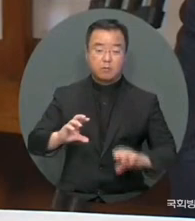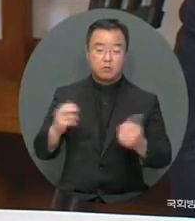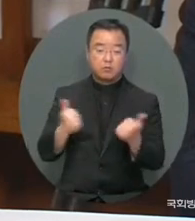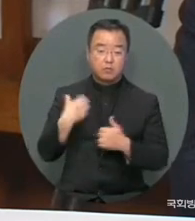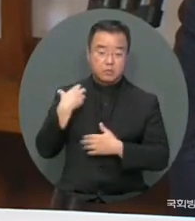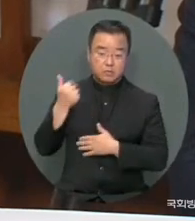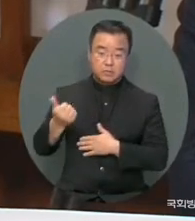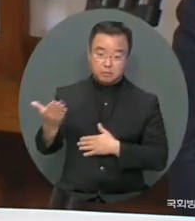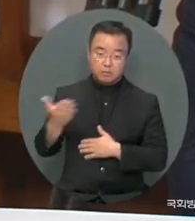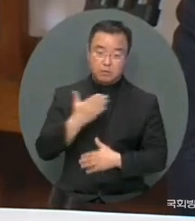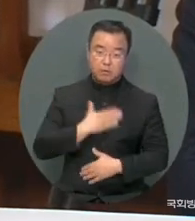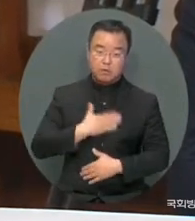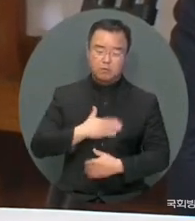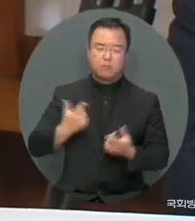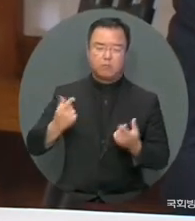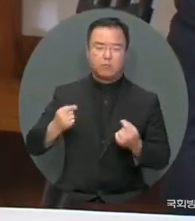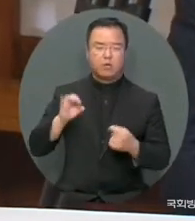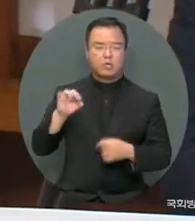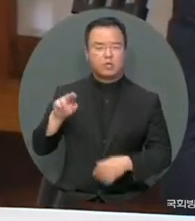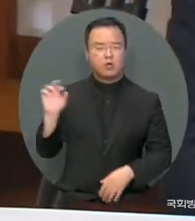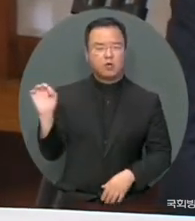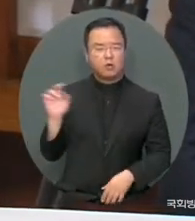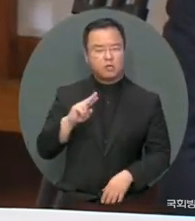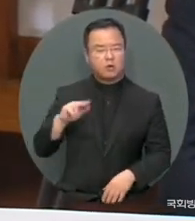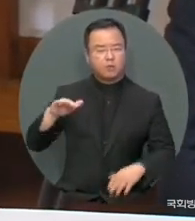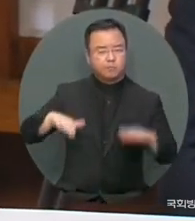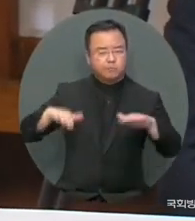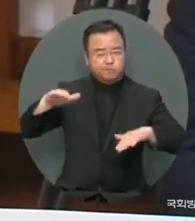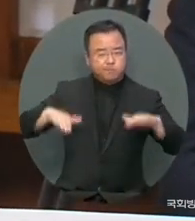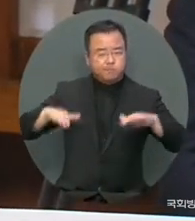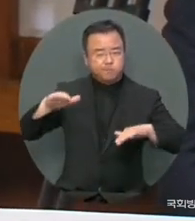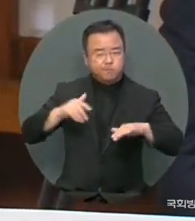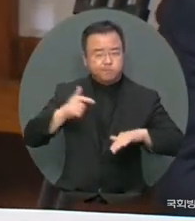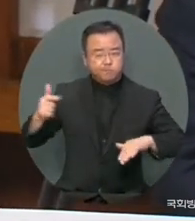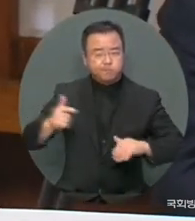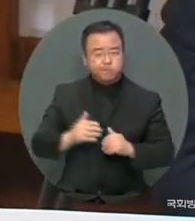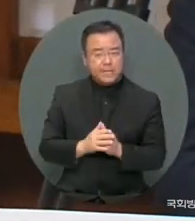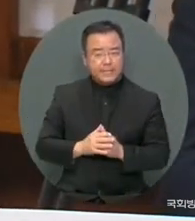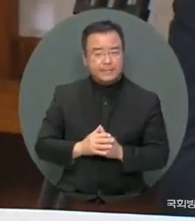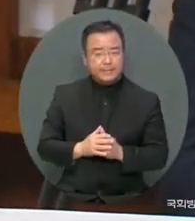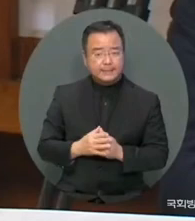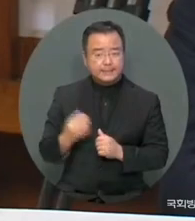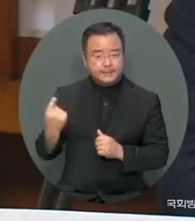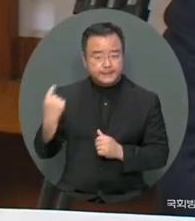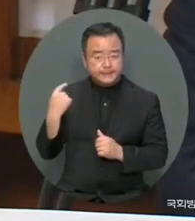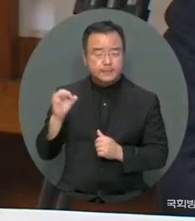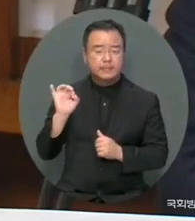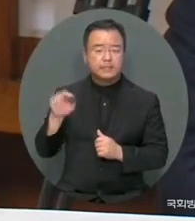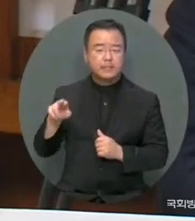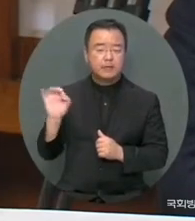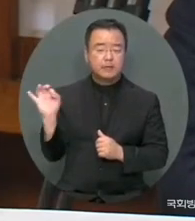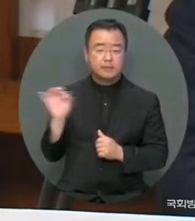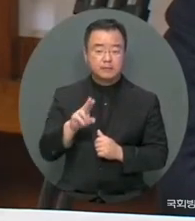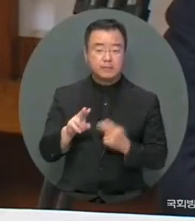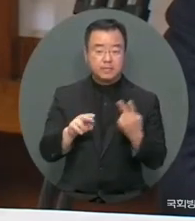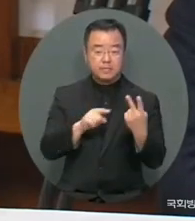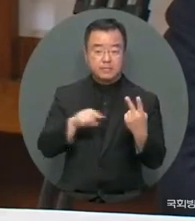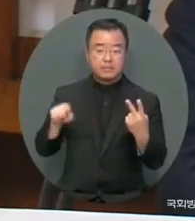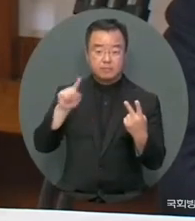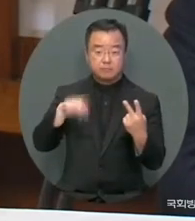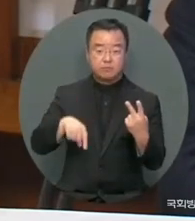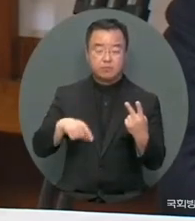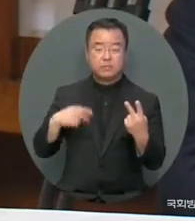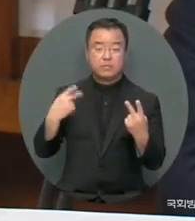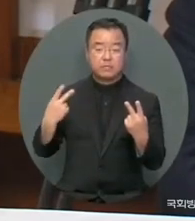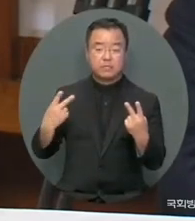아시다시피 여야 견해차가 굉장히 큰 상황이잖아요. 이제 어제 여야 2+2 협의체